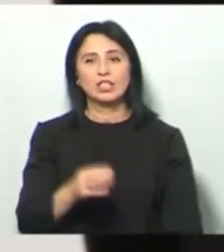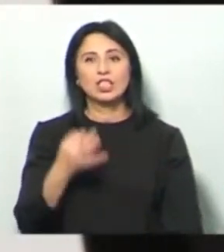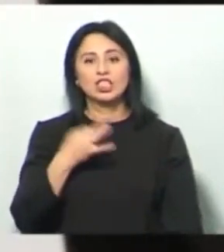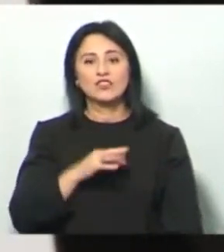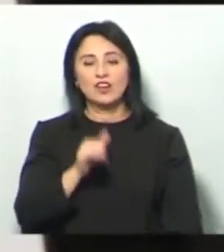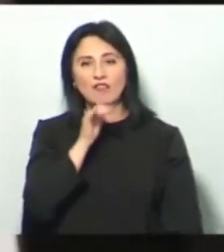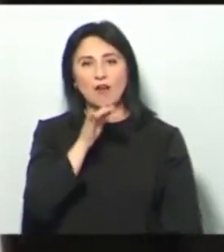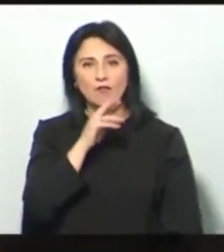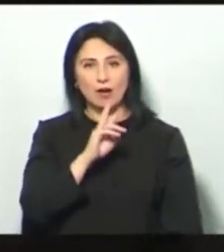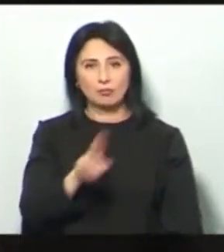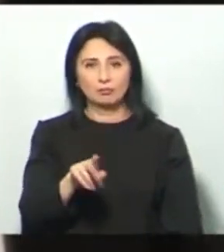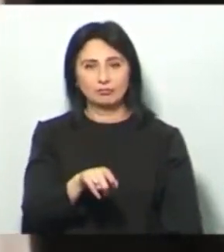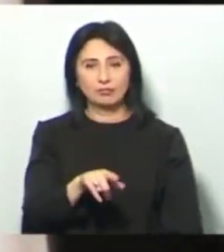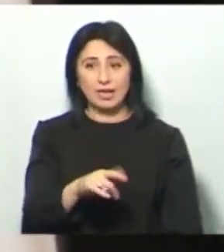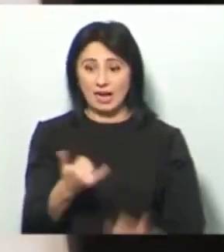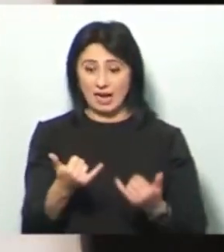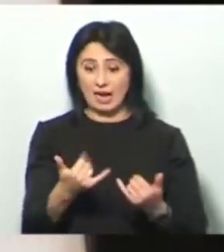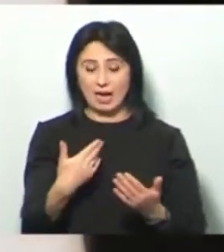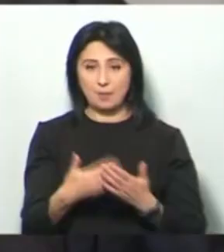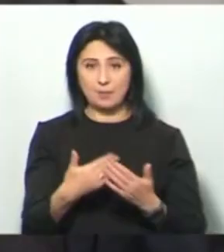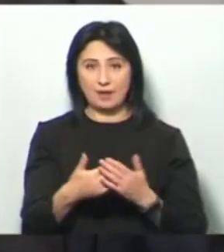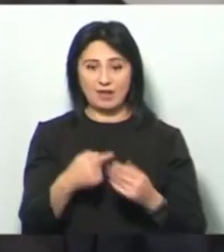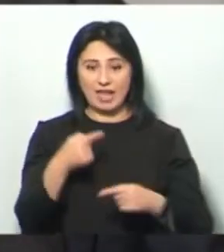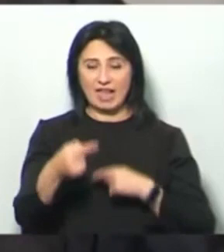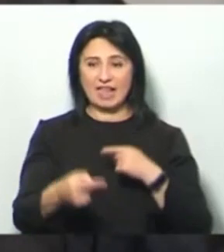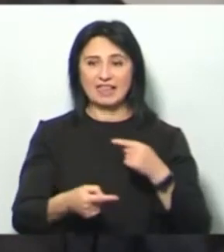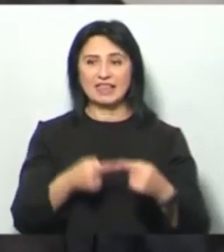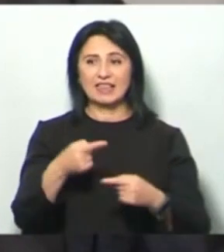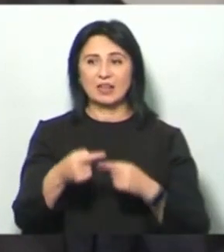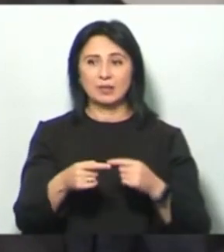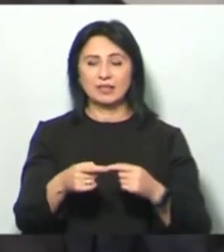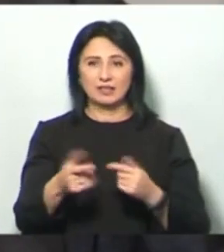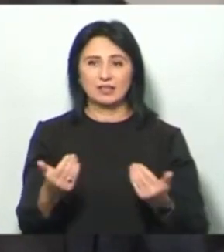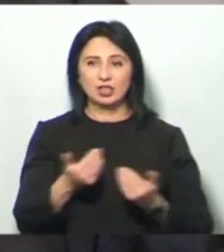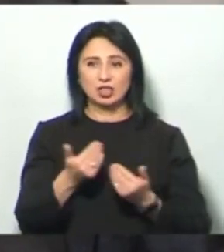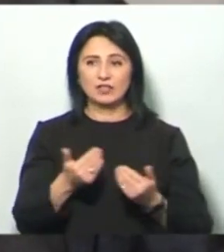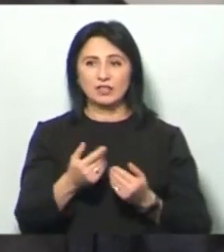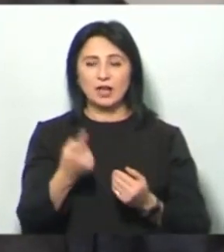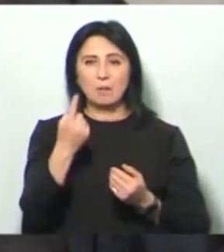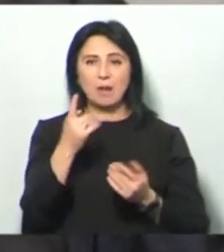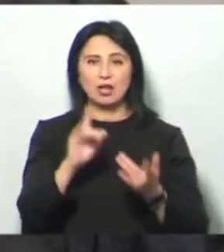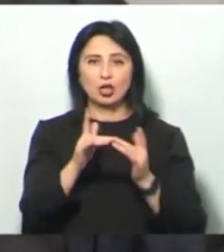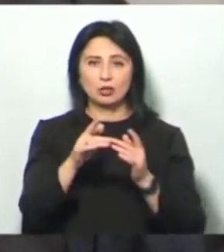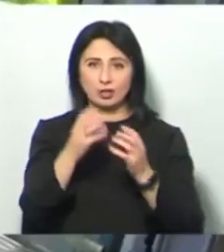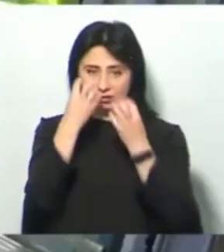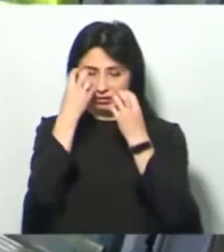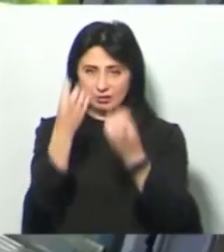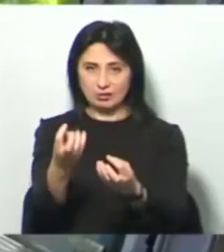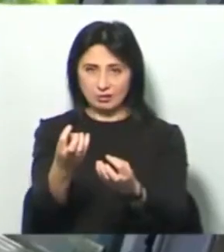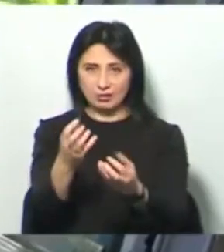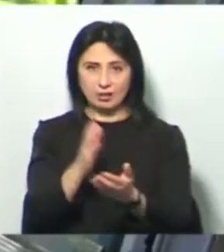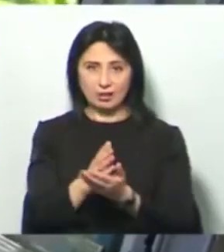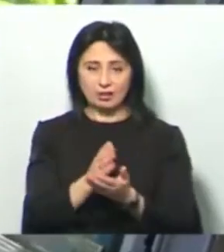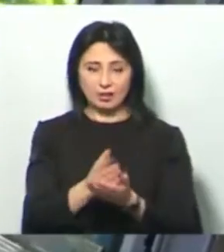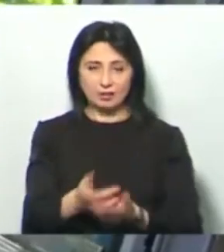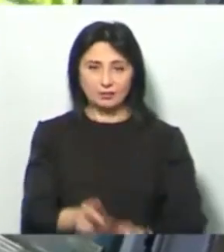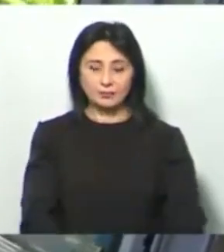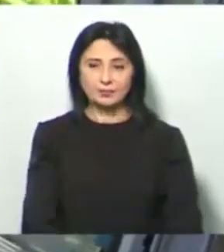შვილივით. ახლა მაგალითად თანამედროვე ვითარებაში, რომ მარტო ინტერნეტს და იმაზე გადაყოლილი